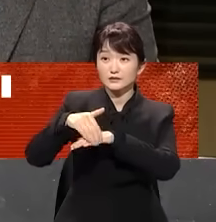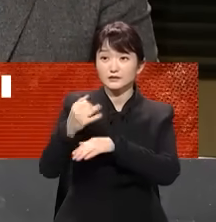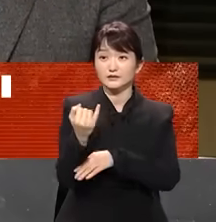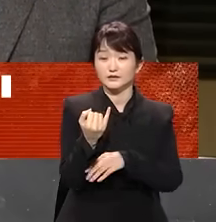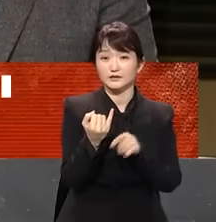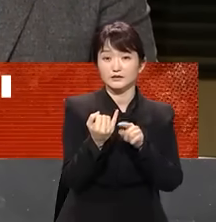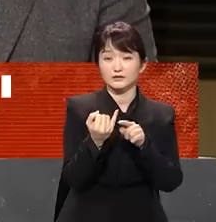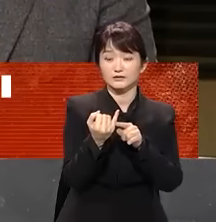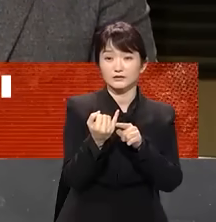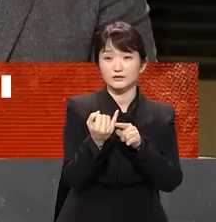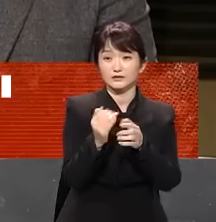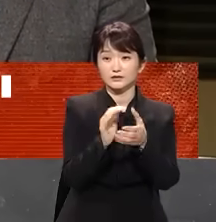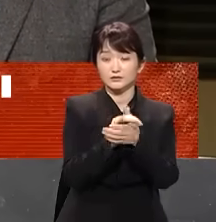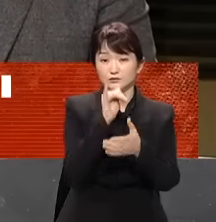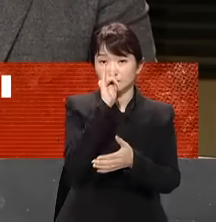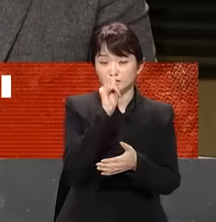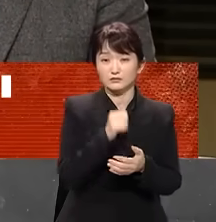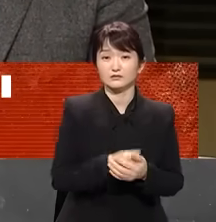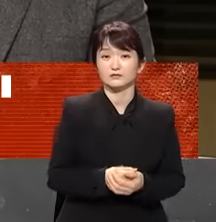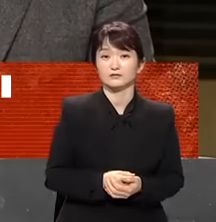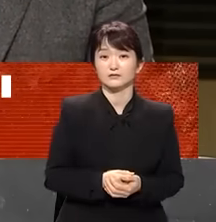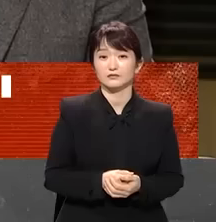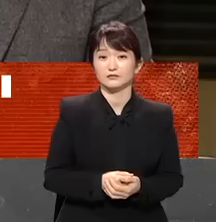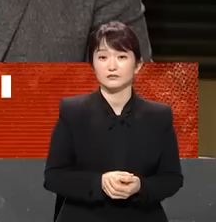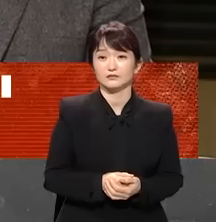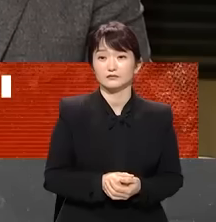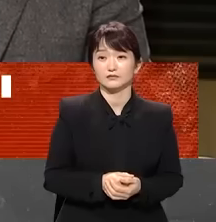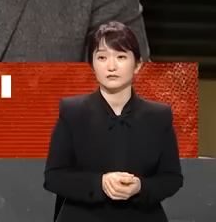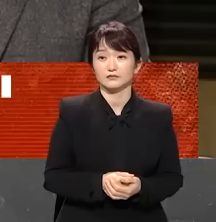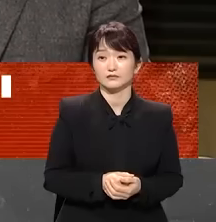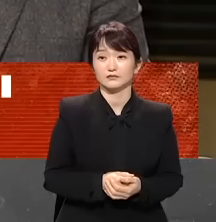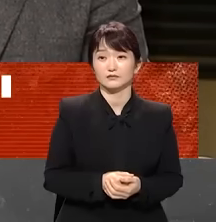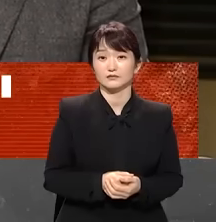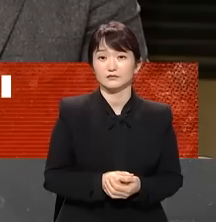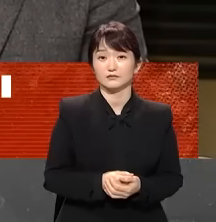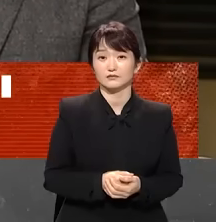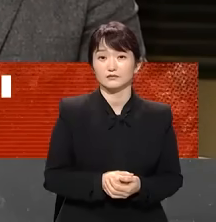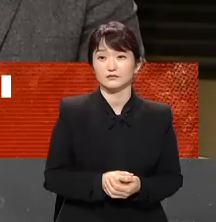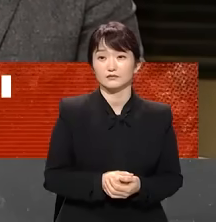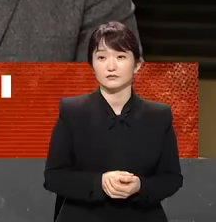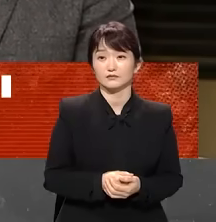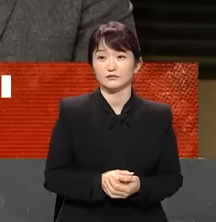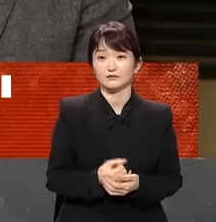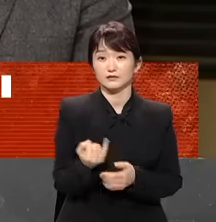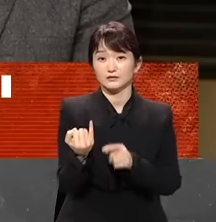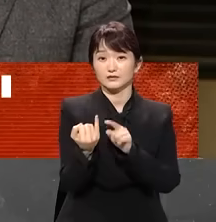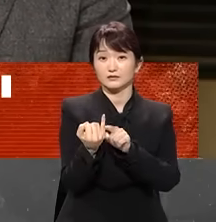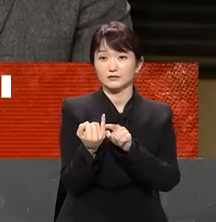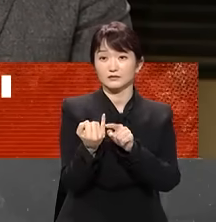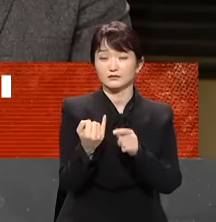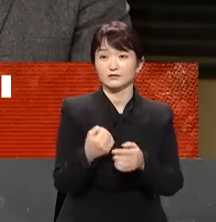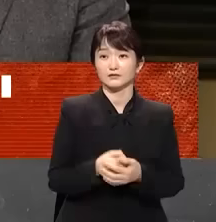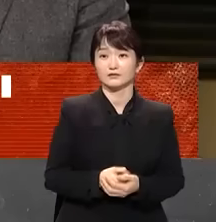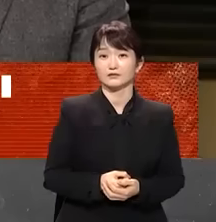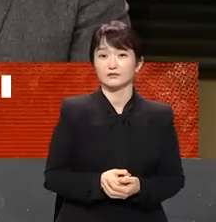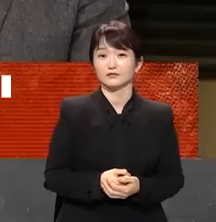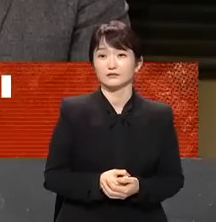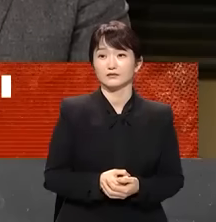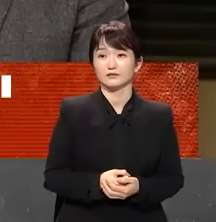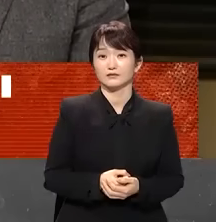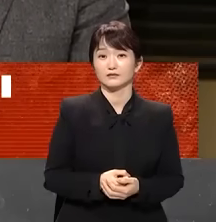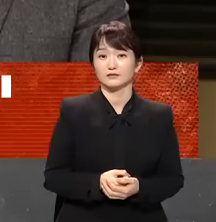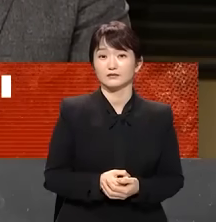동기 예 가 있었는데 아 이게 뭐 또 뭐 오해하실 수 있는데 진짜 그 친구는